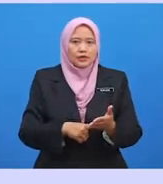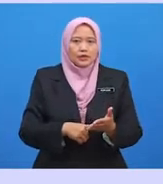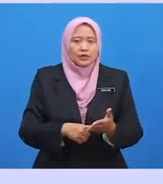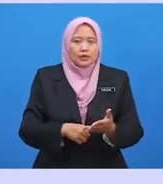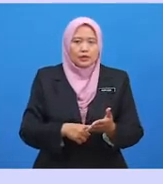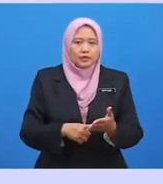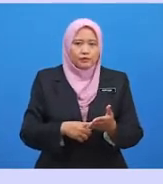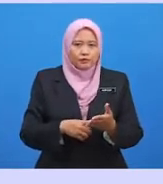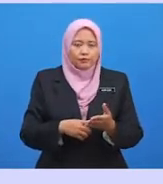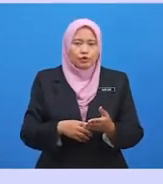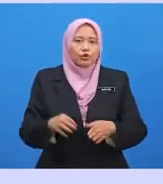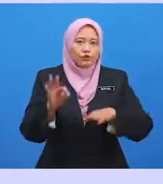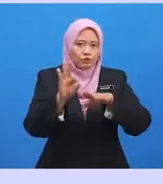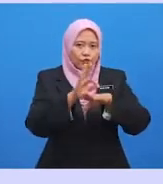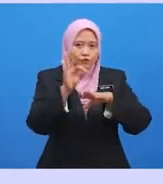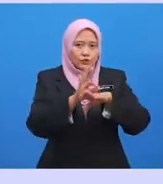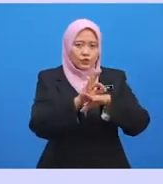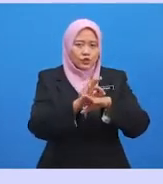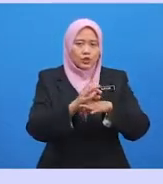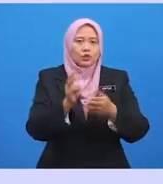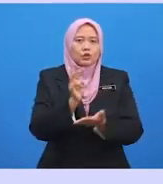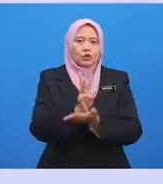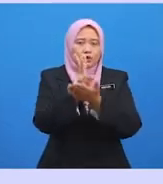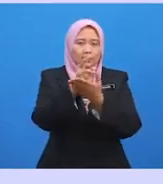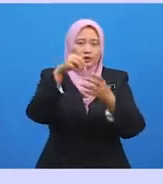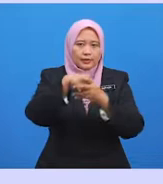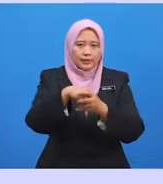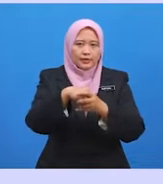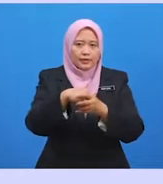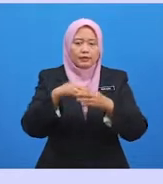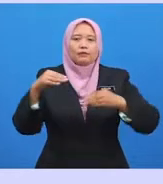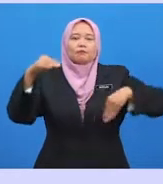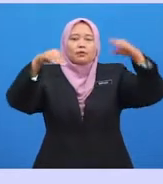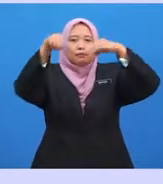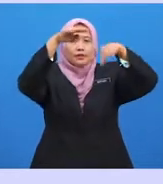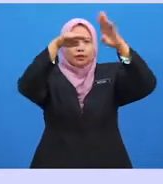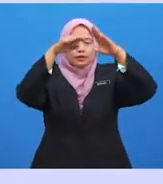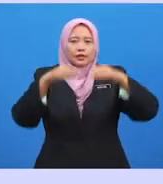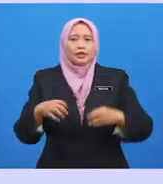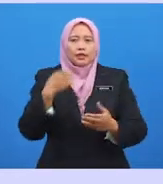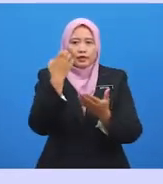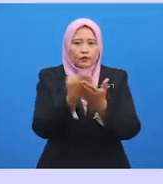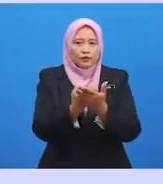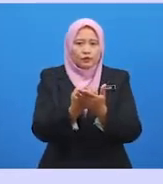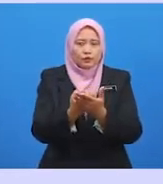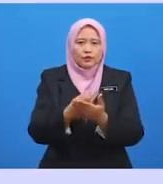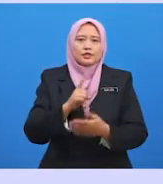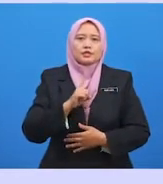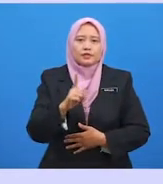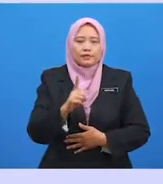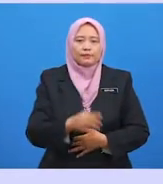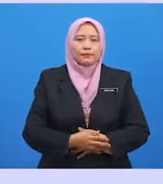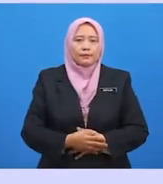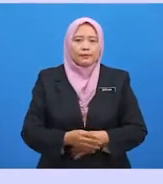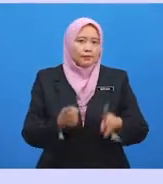pembangunan ekonomi Islam Mari kita perincikan pertama tanah yang diwakafkan boleh